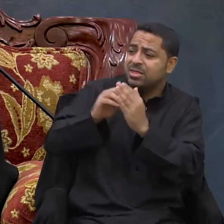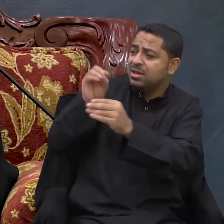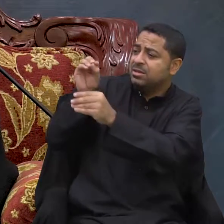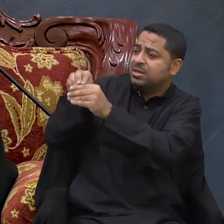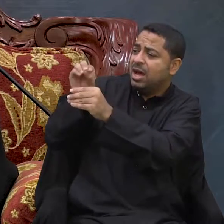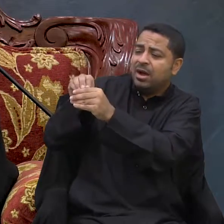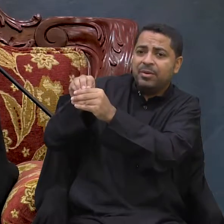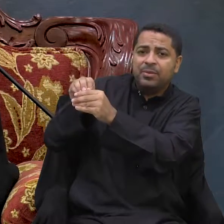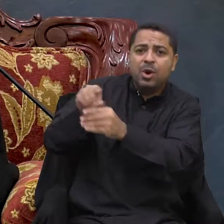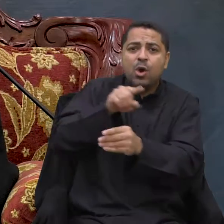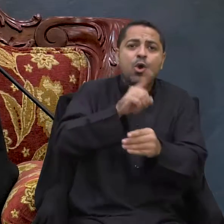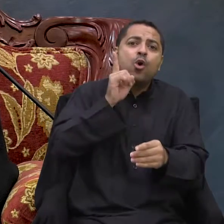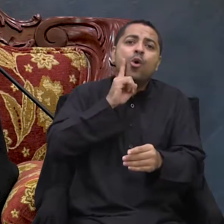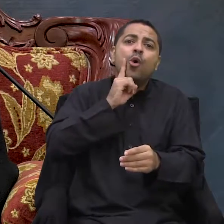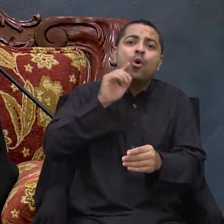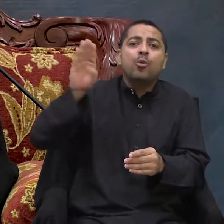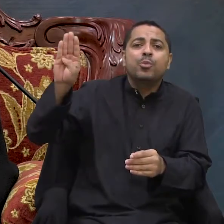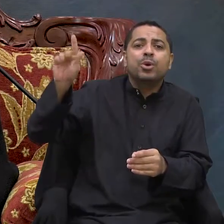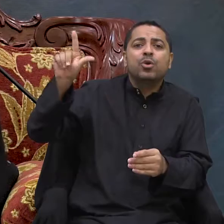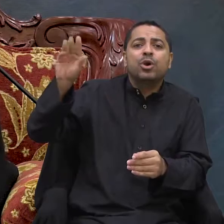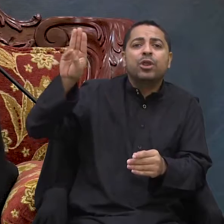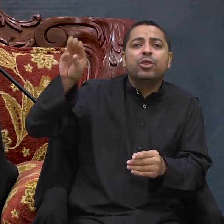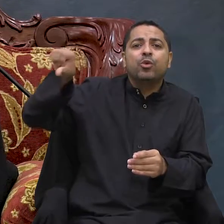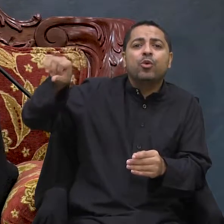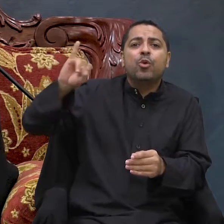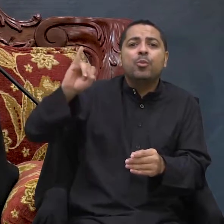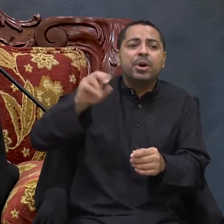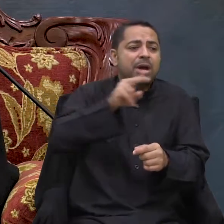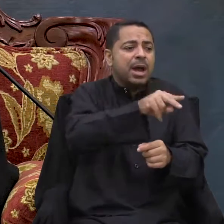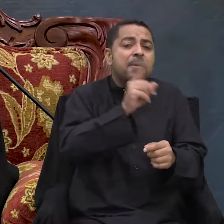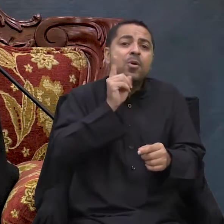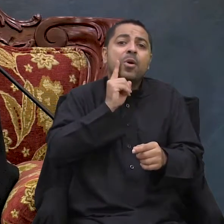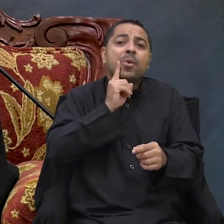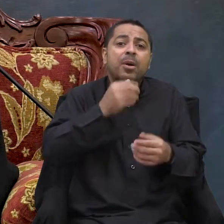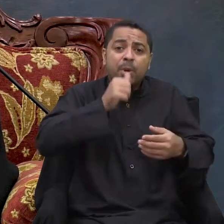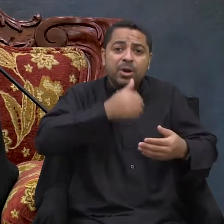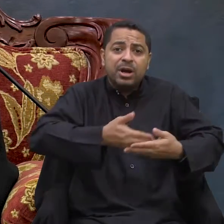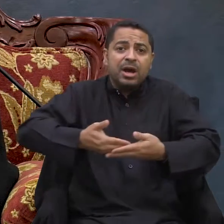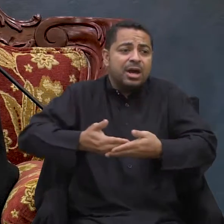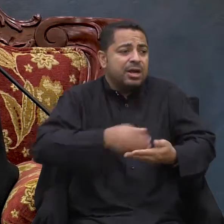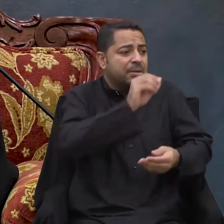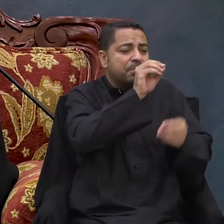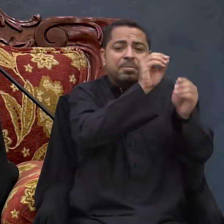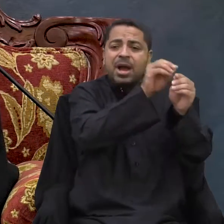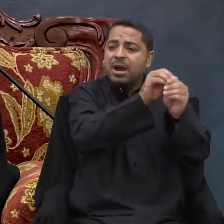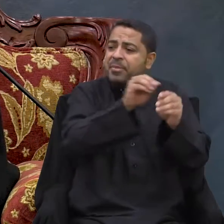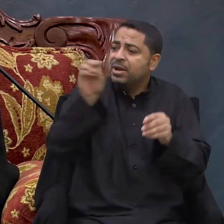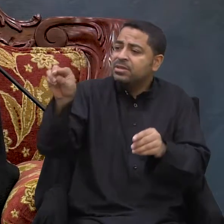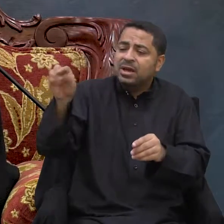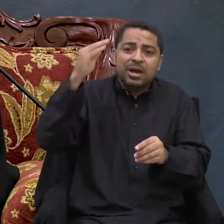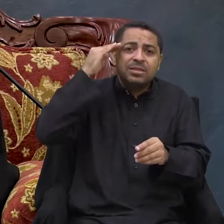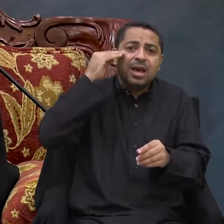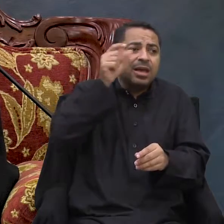زينب، يا أم كلثوم، يا رباب، يا فلانة